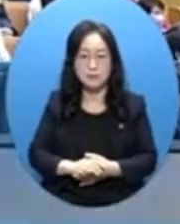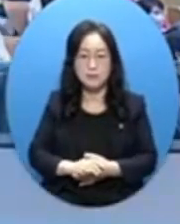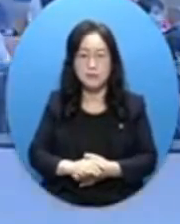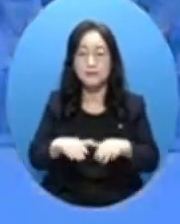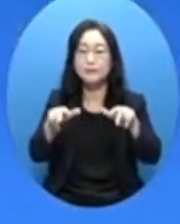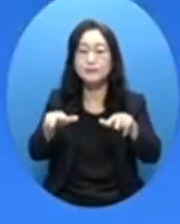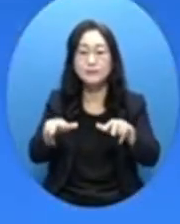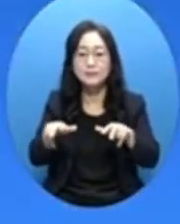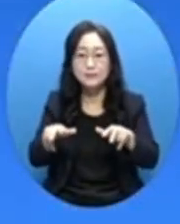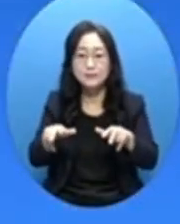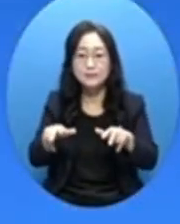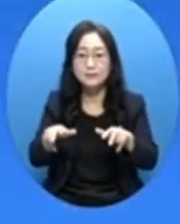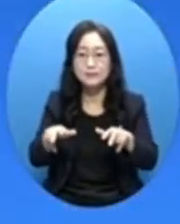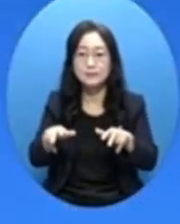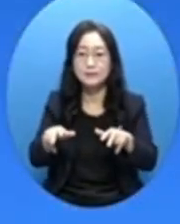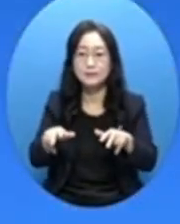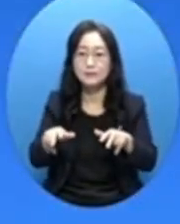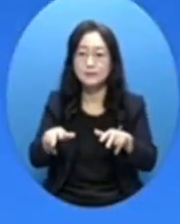지금